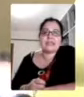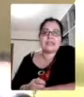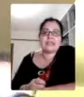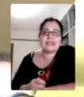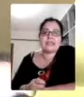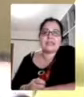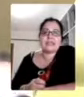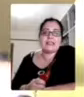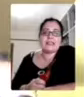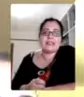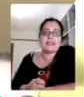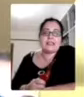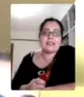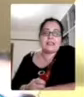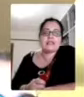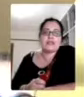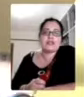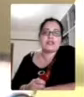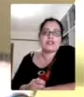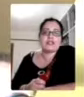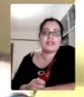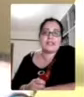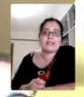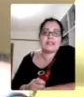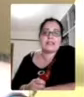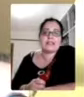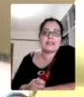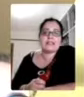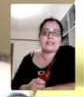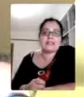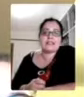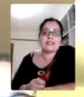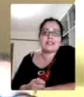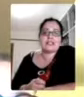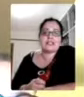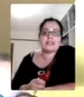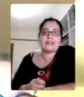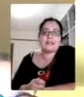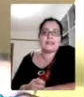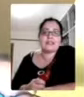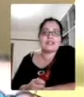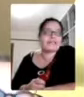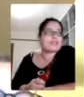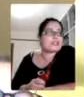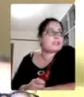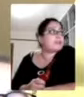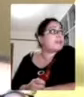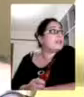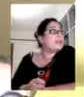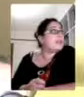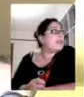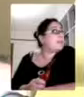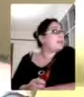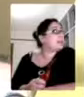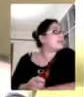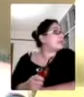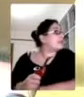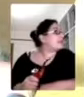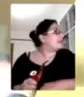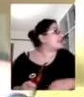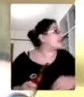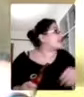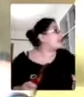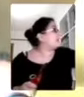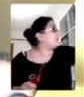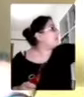İlhan Bey'e ben sorusunu ciddiye alarak ciddi bir cevap vereceğim. İlhan Bey,